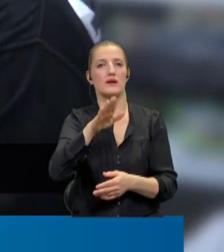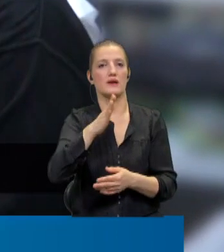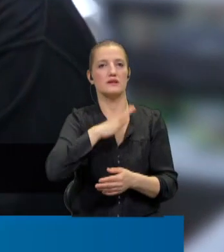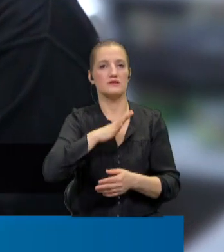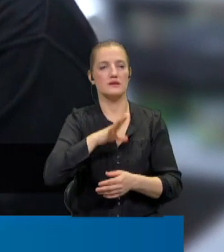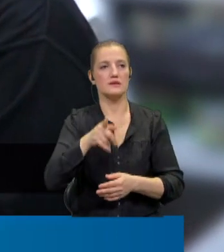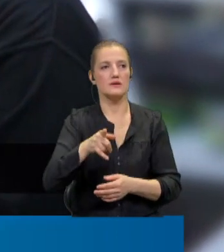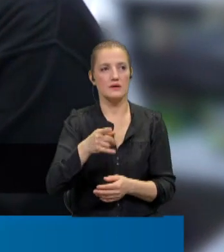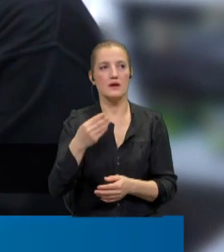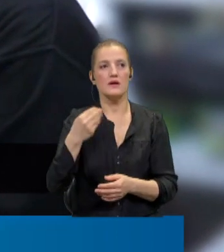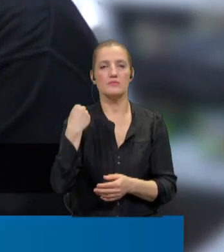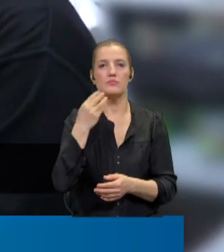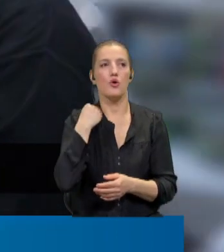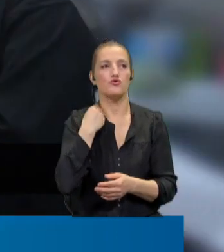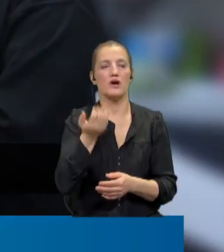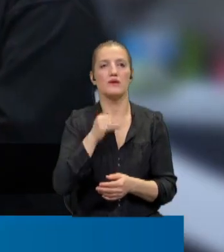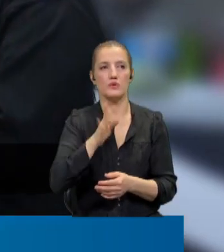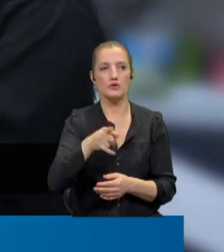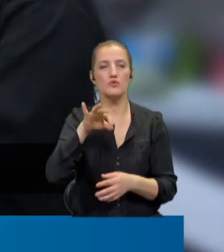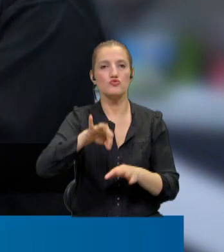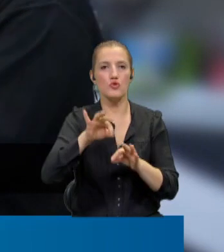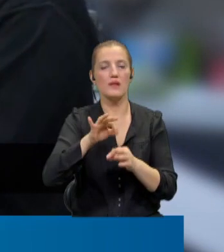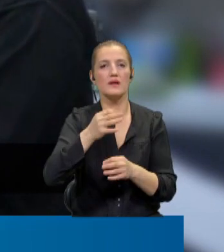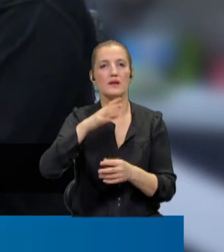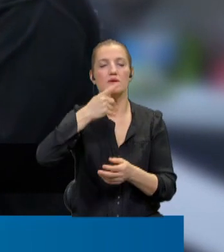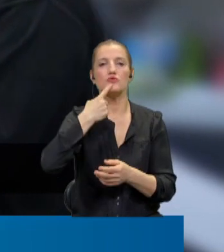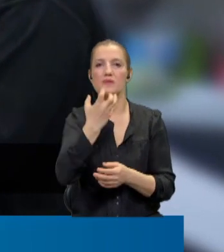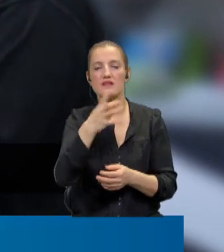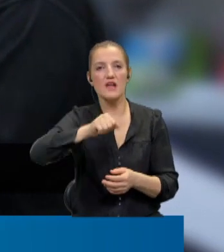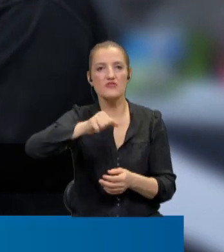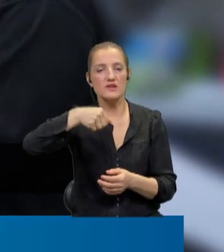daha şu an yani şu anda